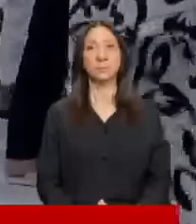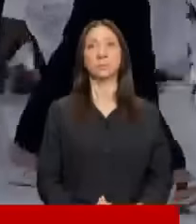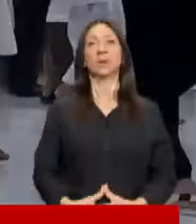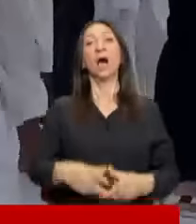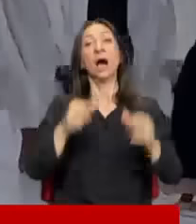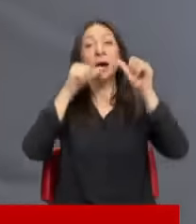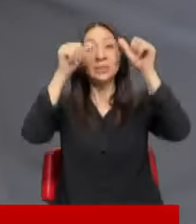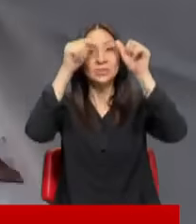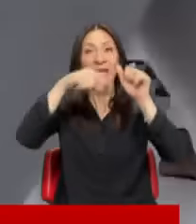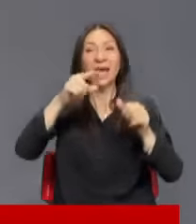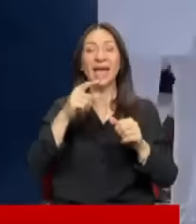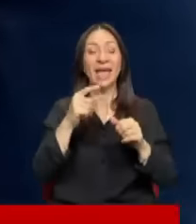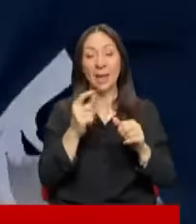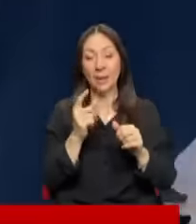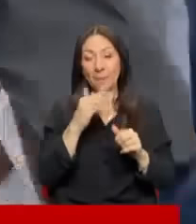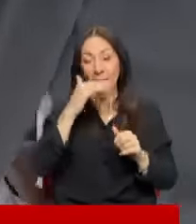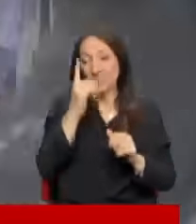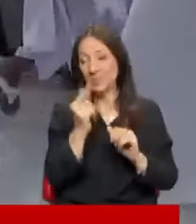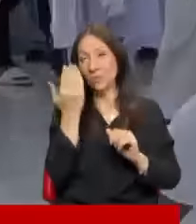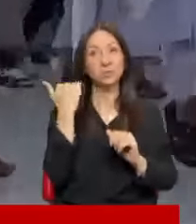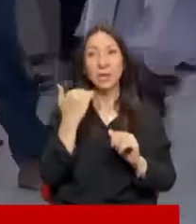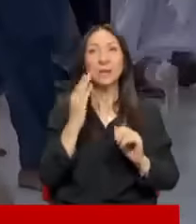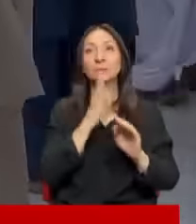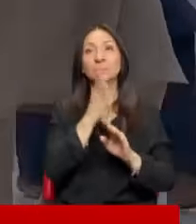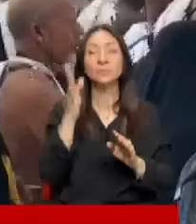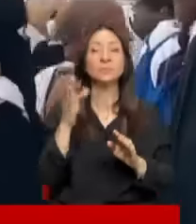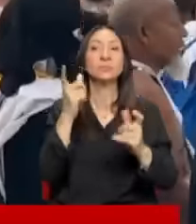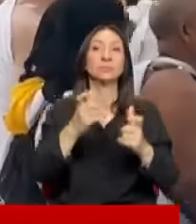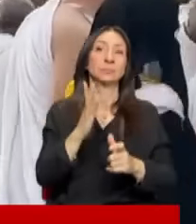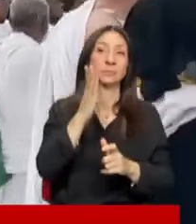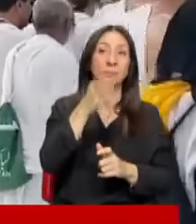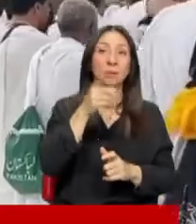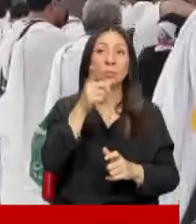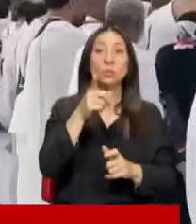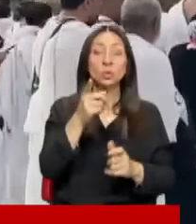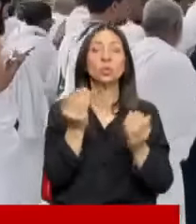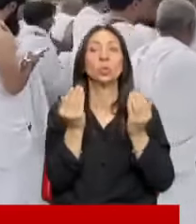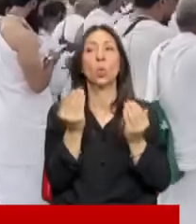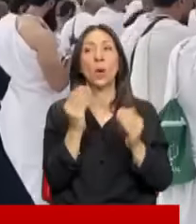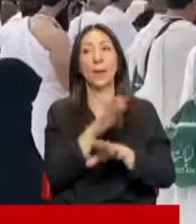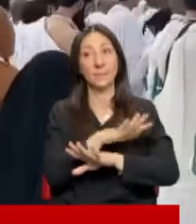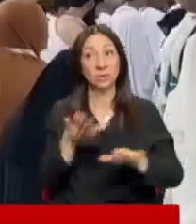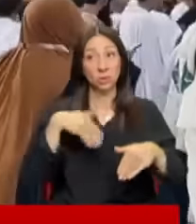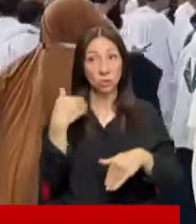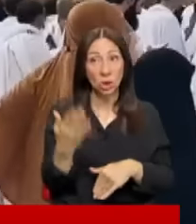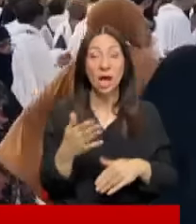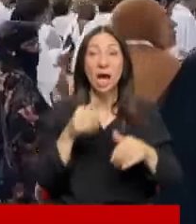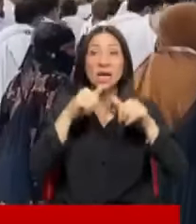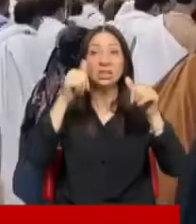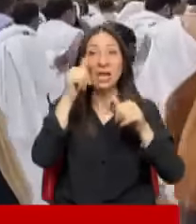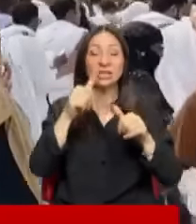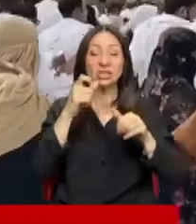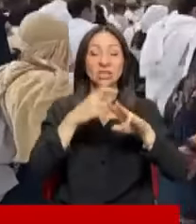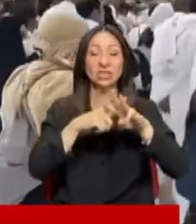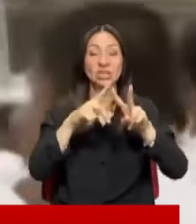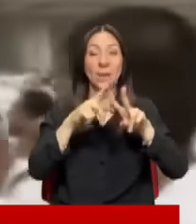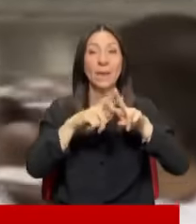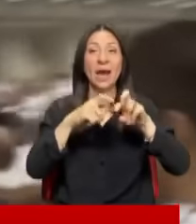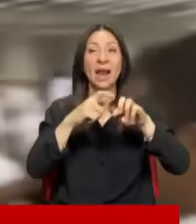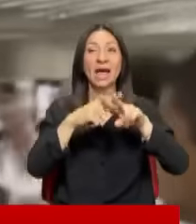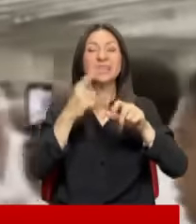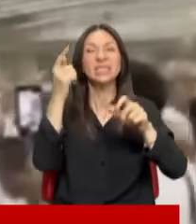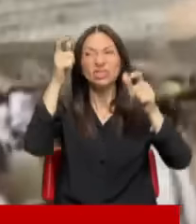Hacı adayları Arife günü vakfesini yaptıktan sonra Müzdelife'ye geçti. Burada vakfe duası edildikten sonra hacılar cemeratta şeytan